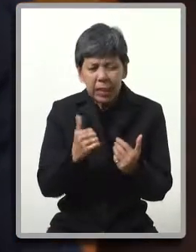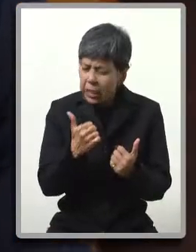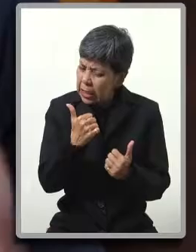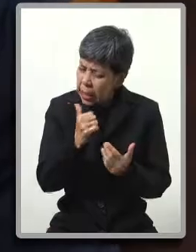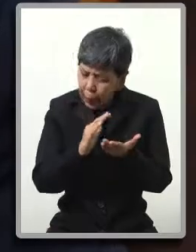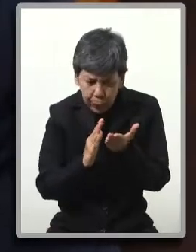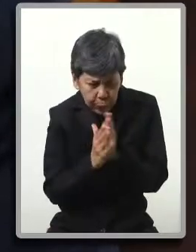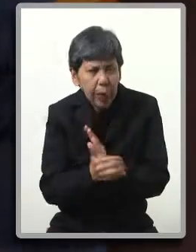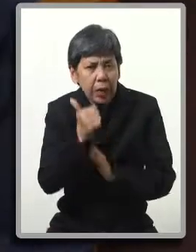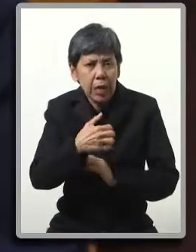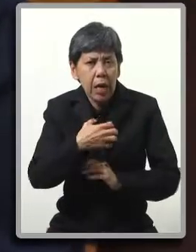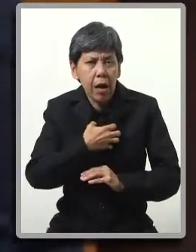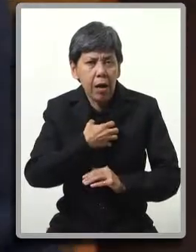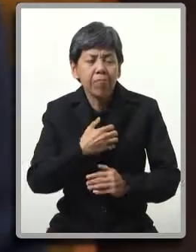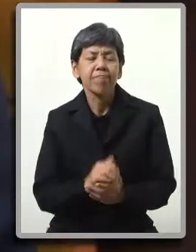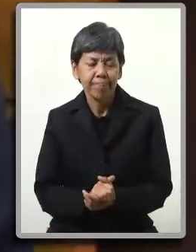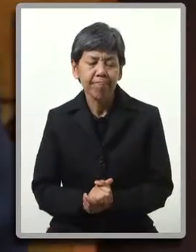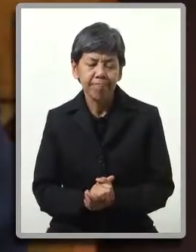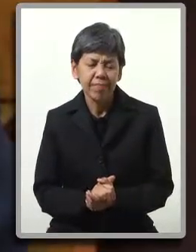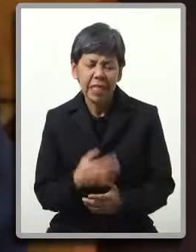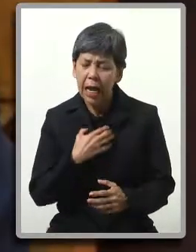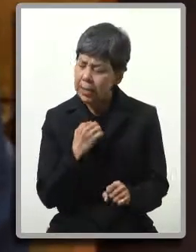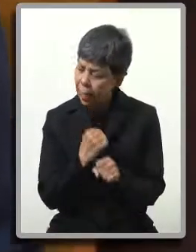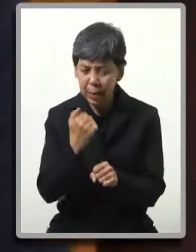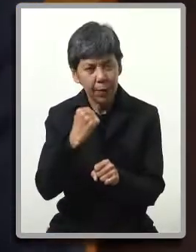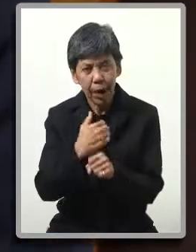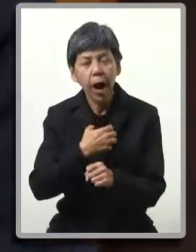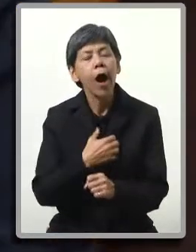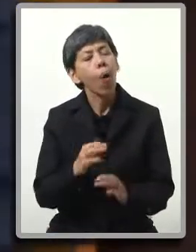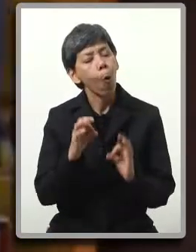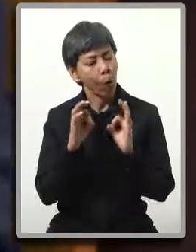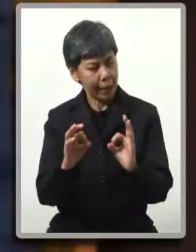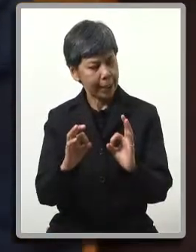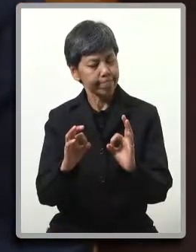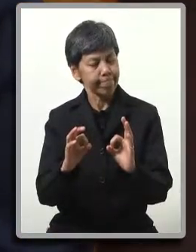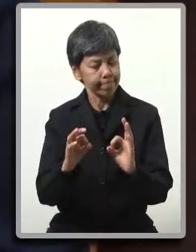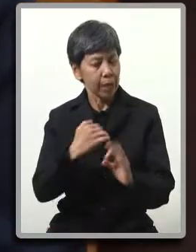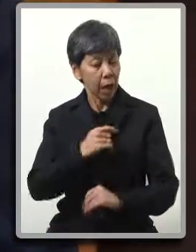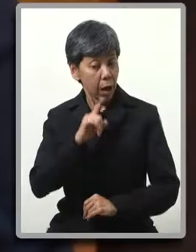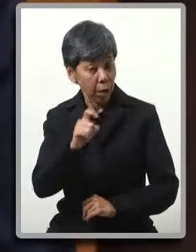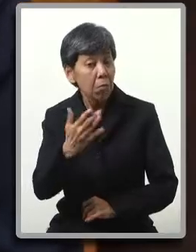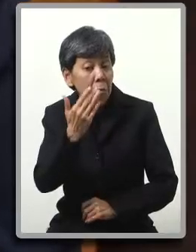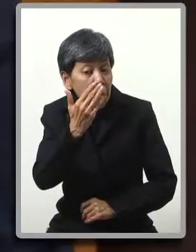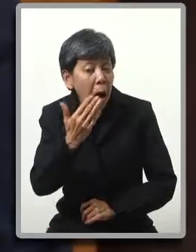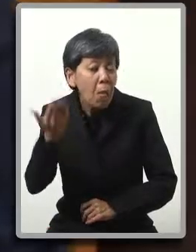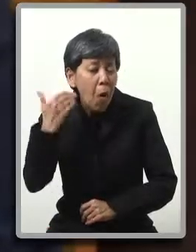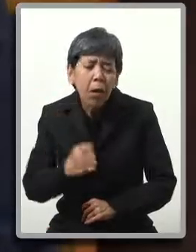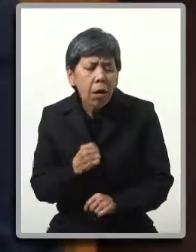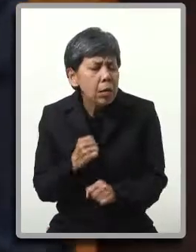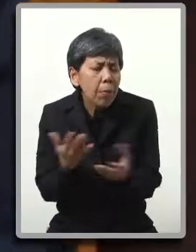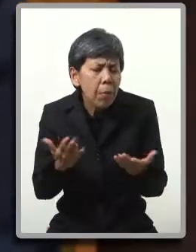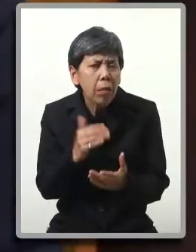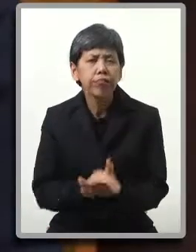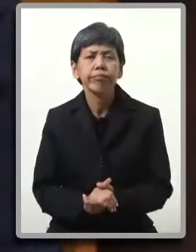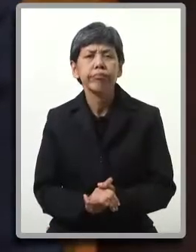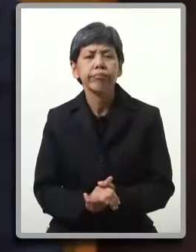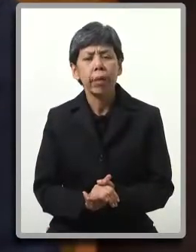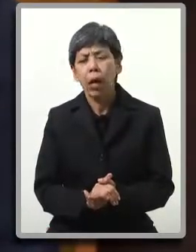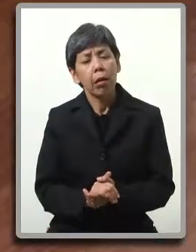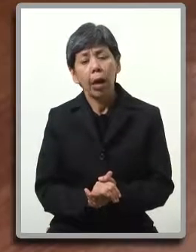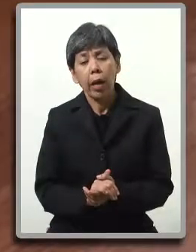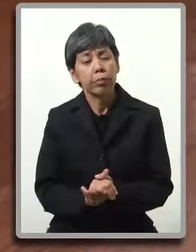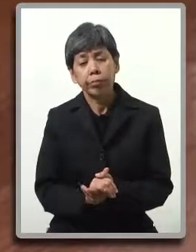ที่สังคมเขาไม่ชอบหรืออยากจะเป็นคนที่สังคมเขาชอบเขาบอกอยากเป็นคนดีผมบอกโอเคผมก็ถามเขาว่าทำไมที่ผ่านมาไม่ทำเข